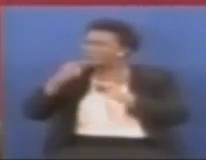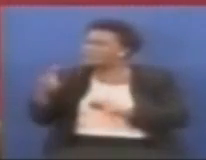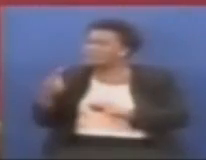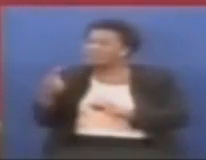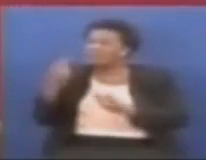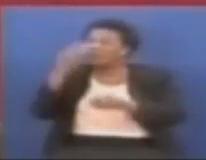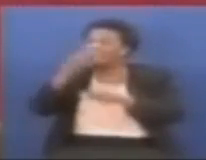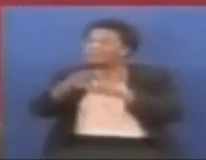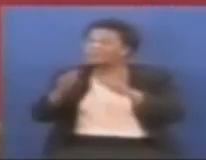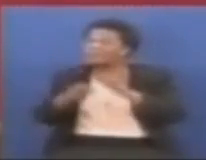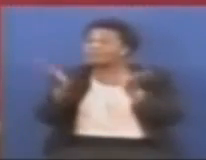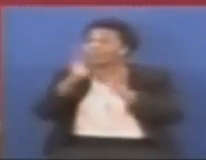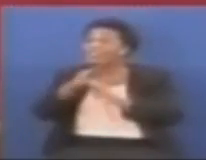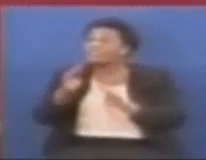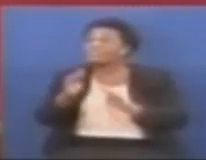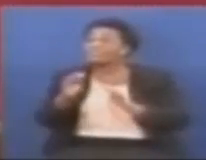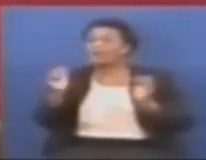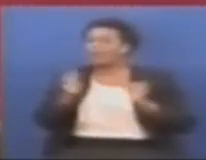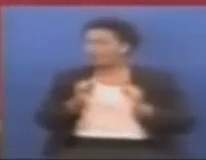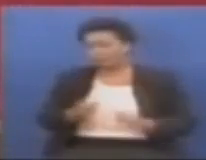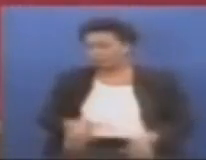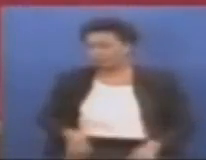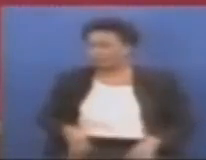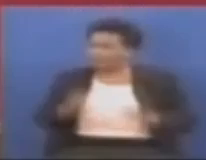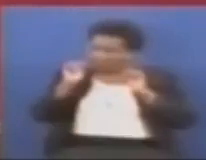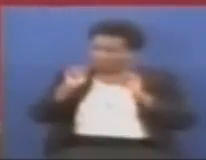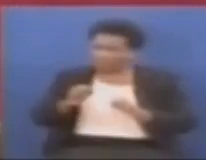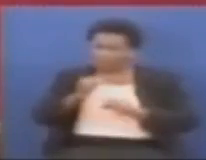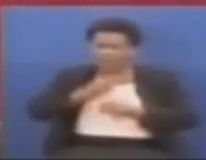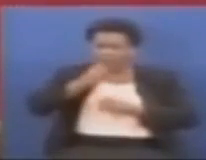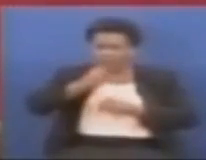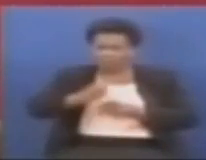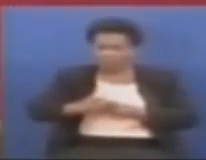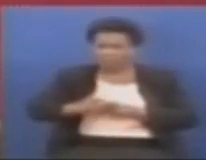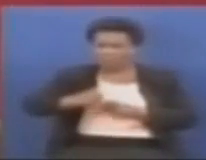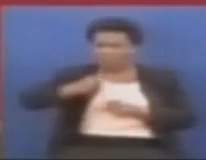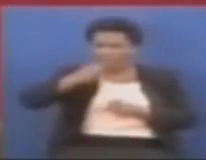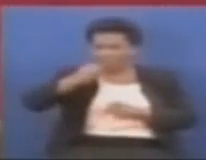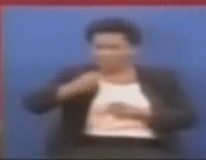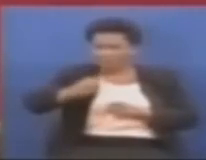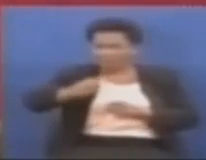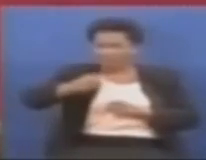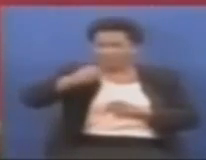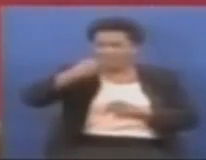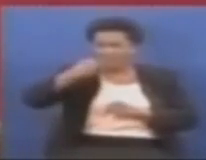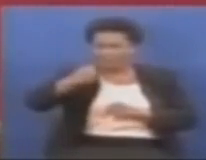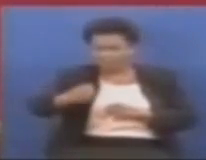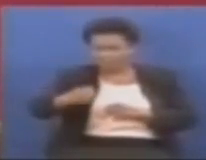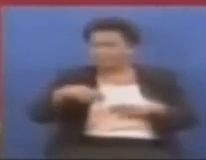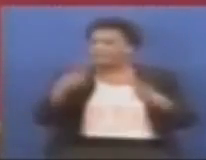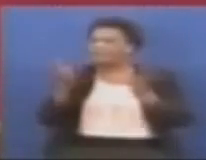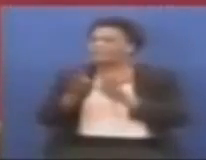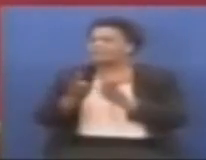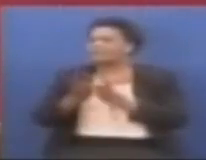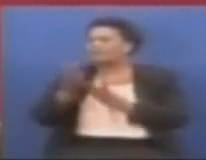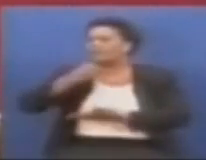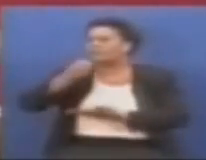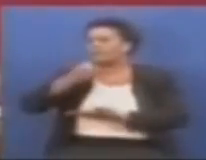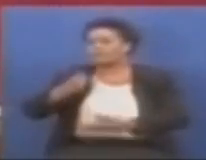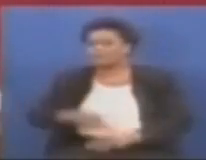vizuri tukaanza upande ambao tunaweza tukaukamilisha ukaanza kutumika wakati ujenzi mwingine unaendelea kwa kadri bajeti itakavyokuwa